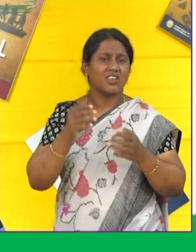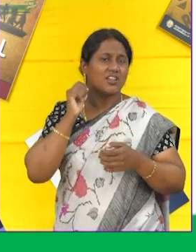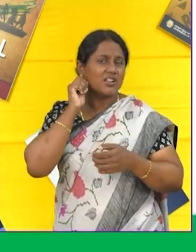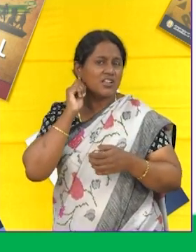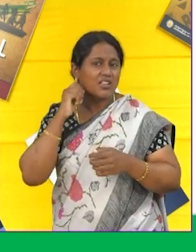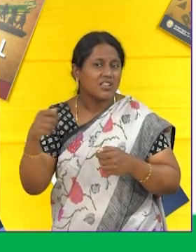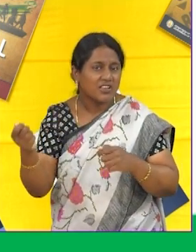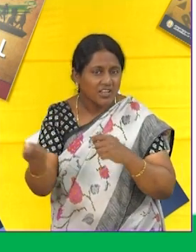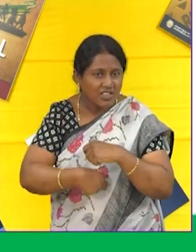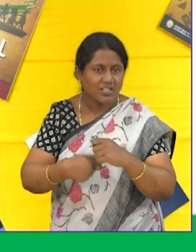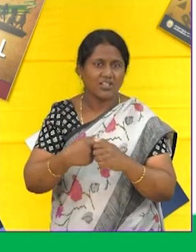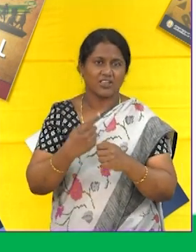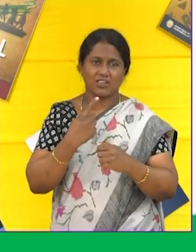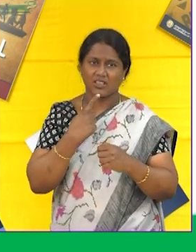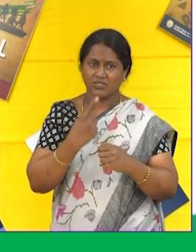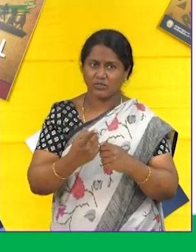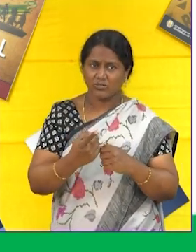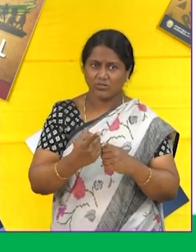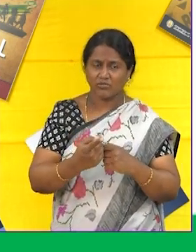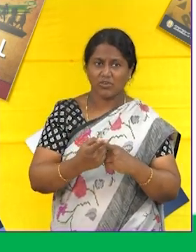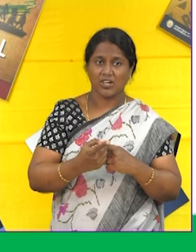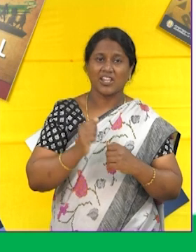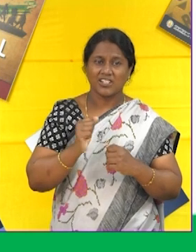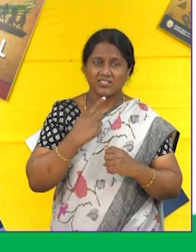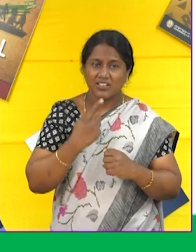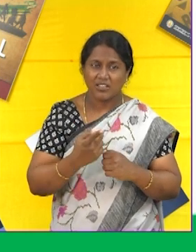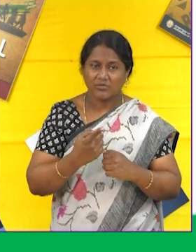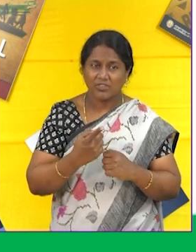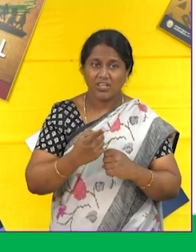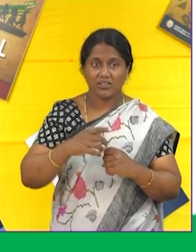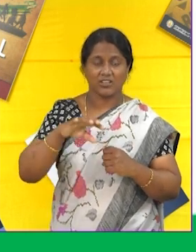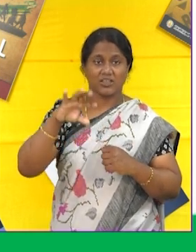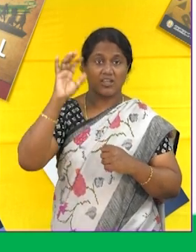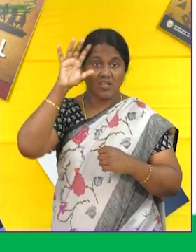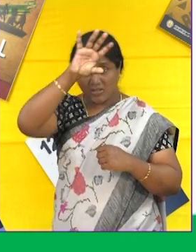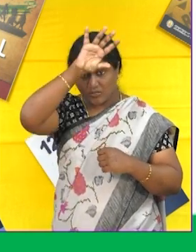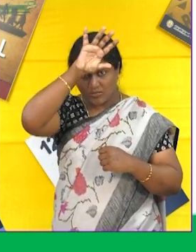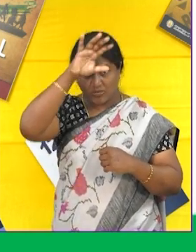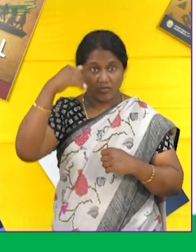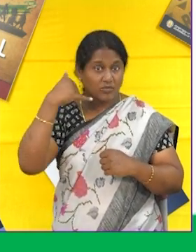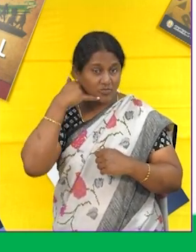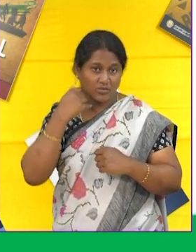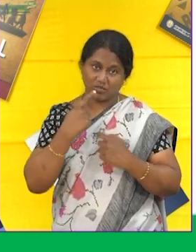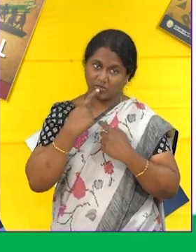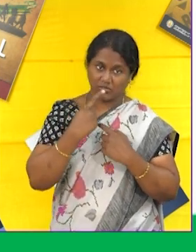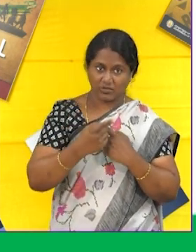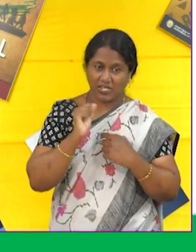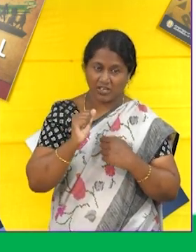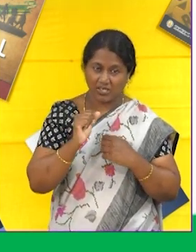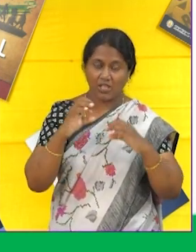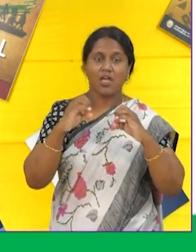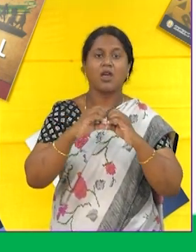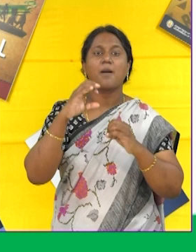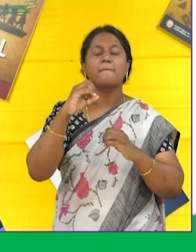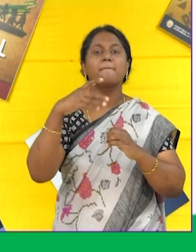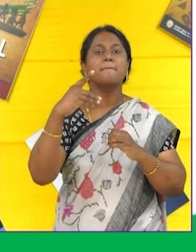meant there were burglars in his house. But finally, he quieted down and called the police for us over an